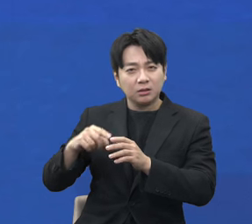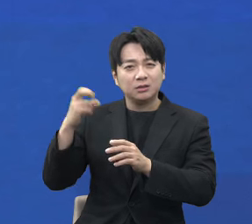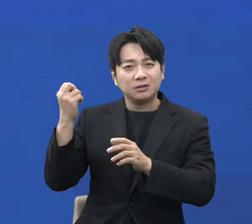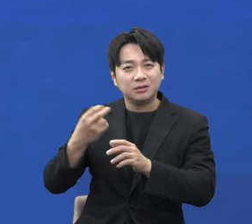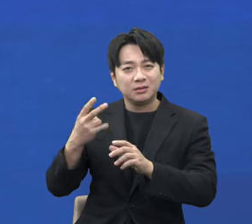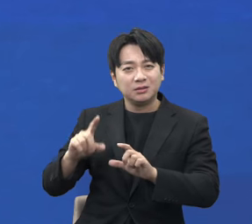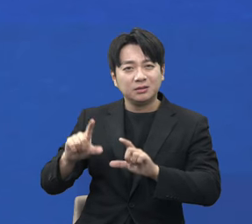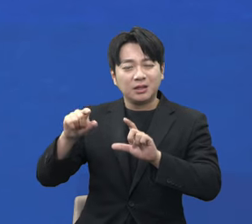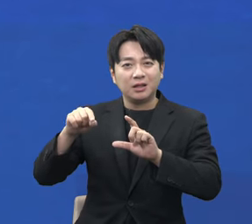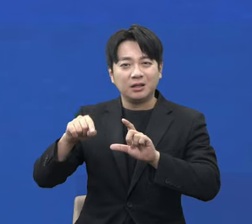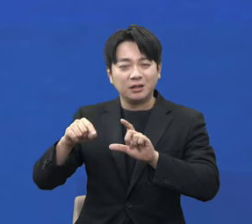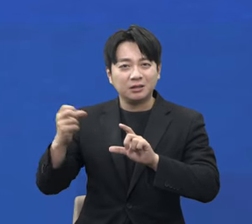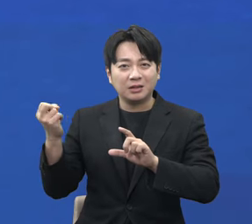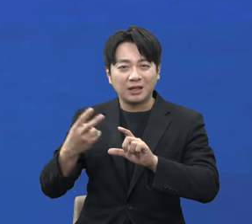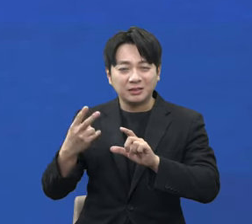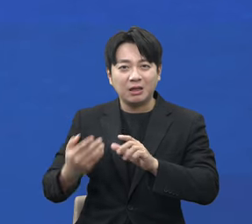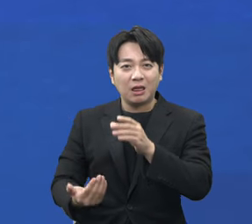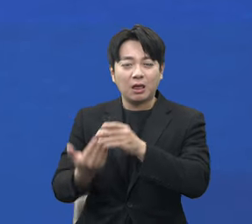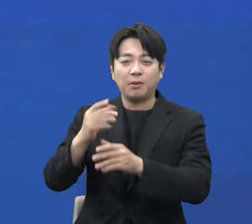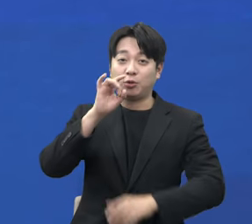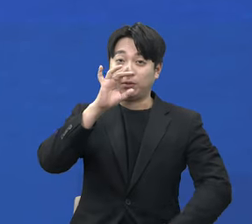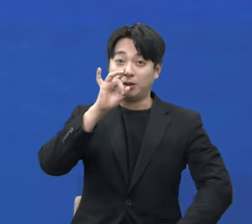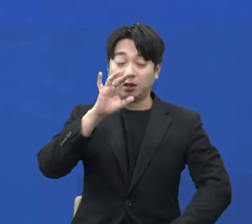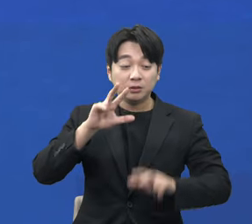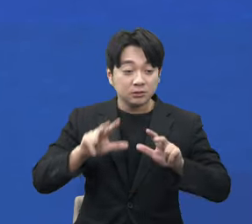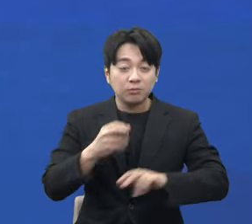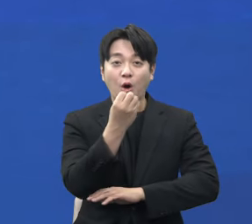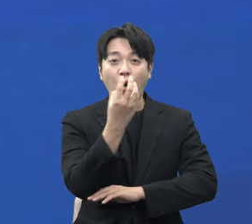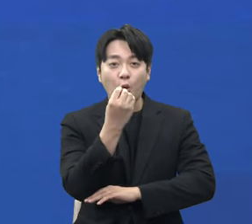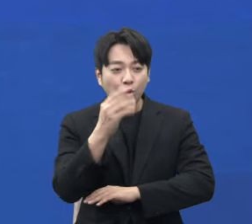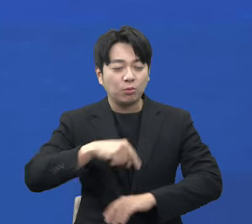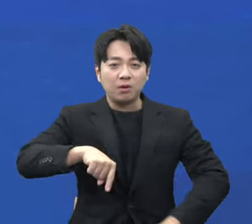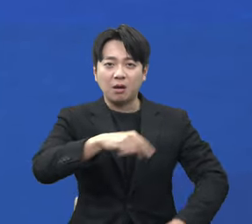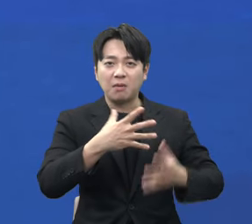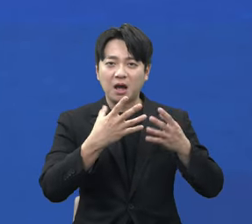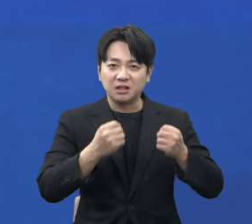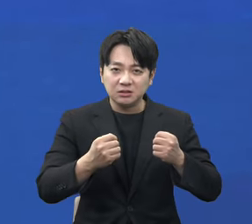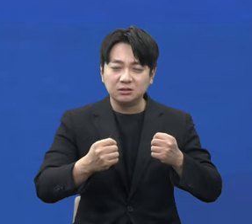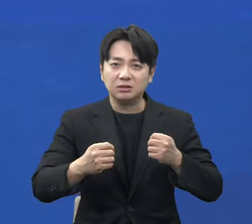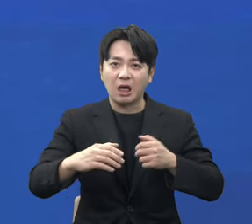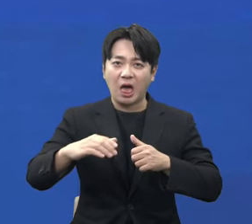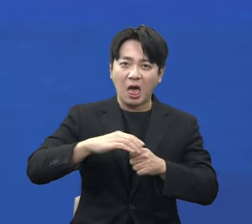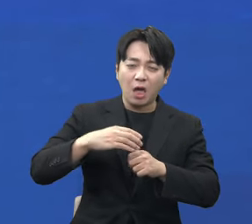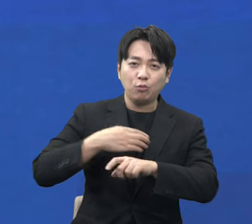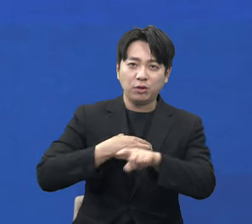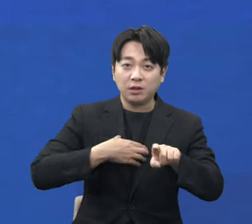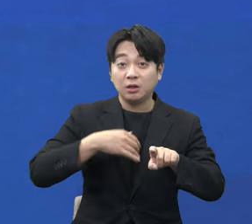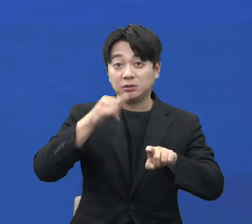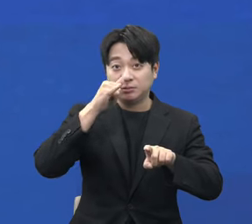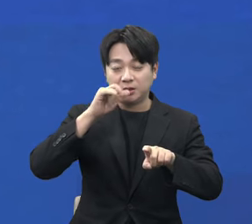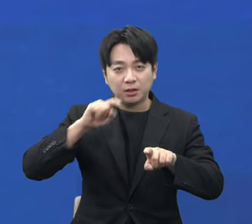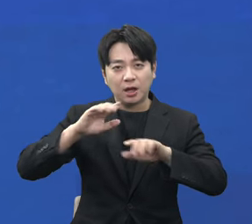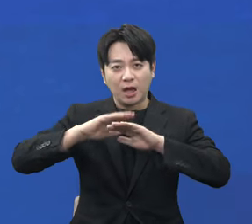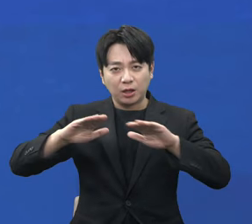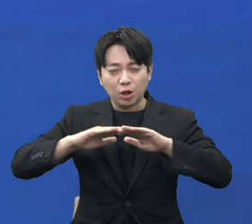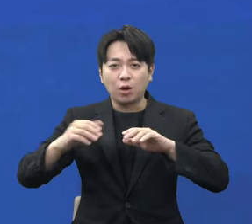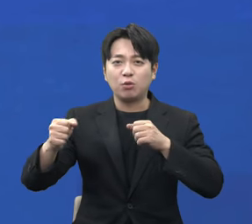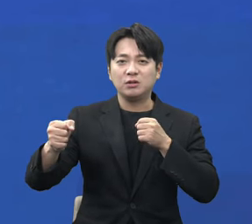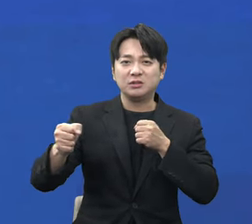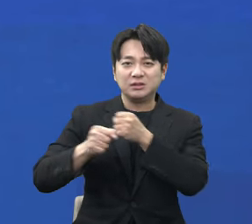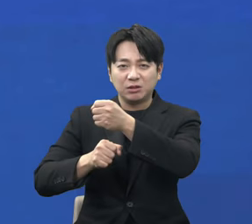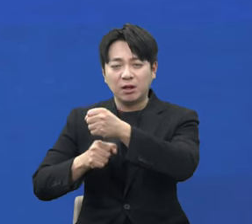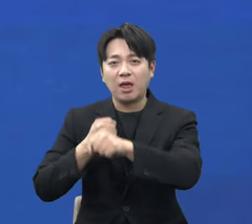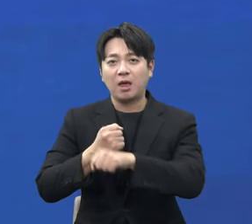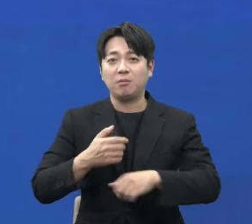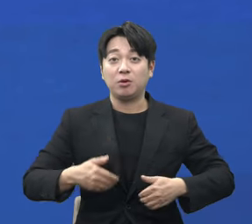커뮤니티에서 국가폭력이 행사되고 있습니다. 반드시 우리 동지들이 지켜보고 싸워 이겨야 합니다.